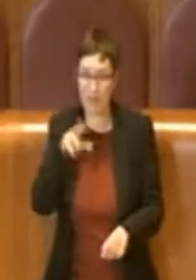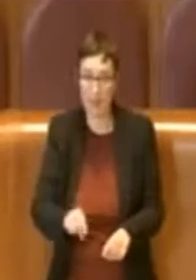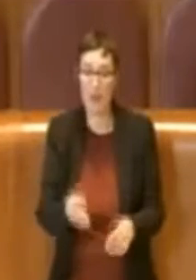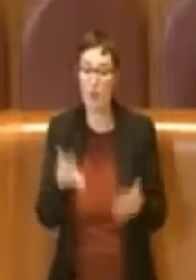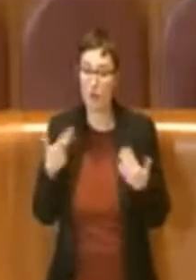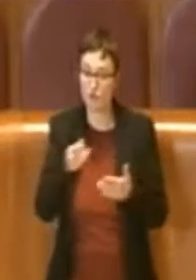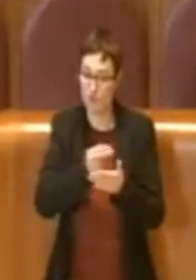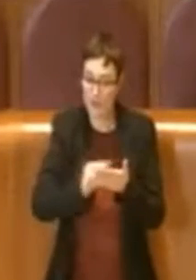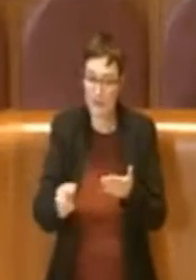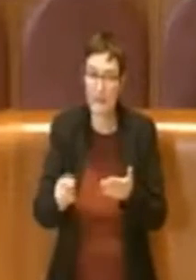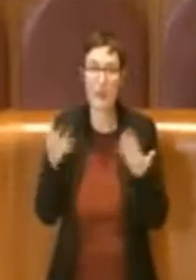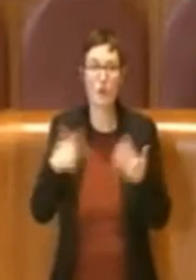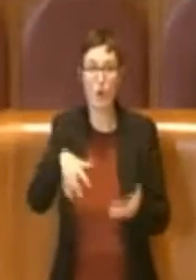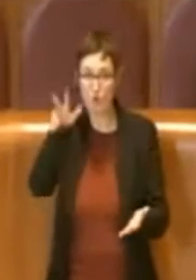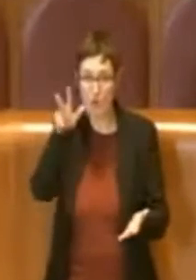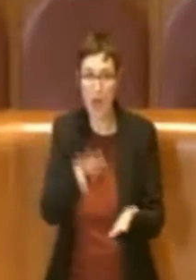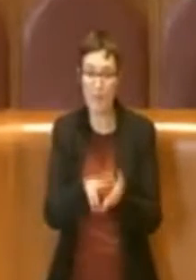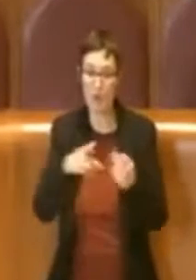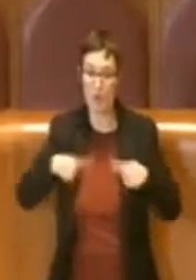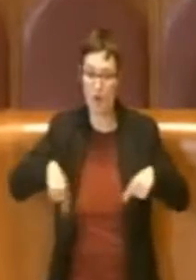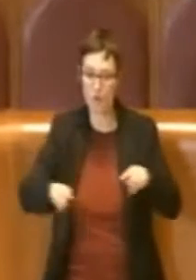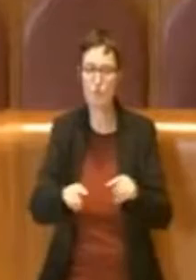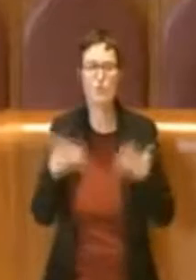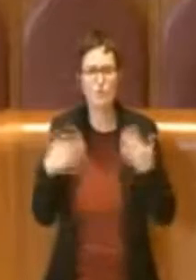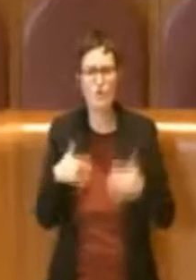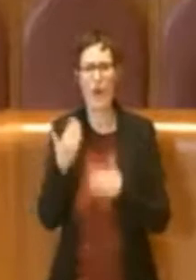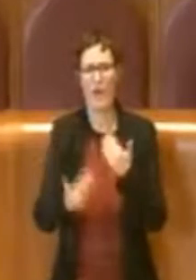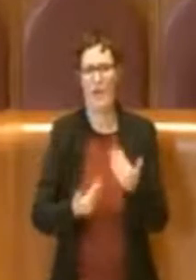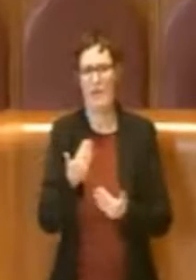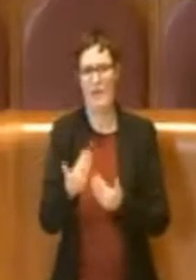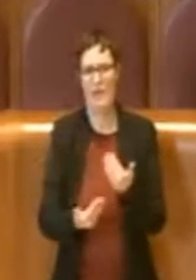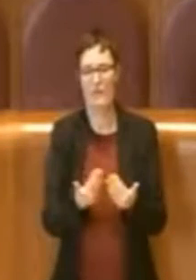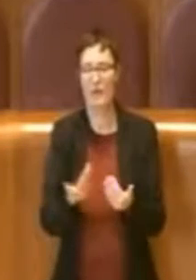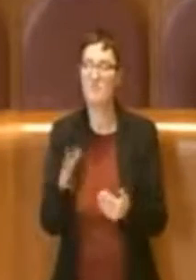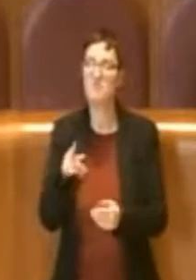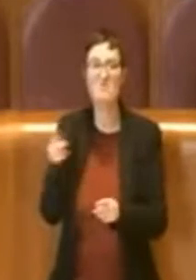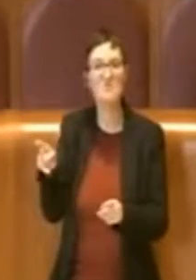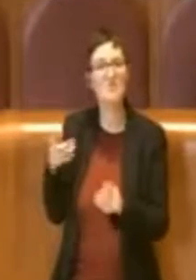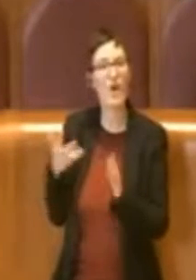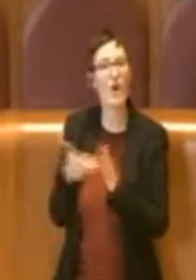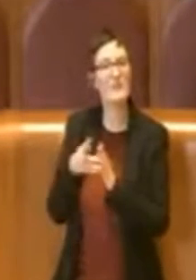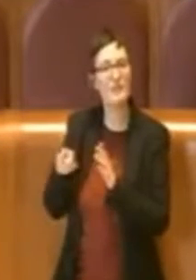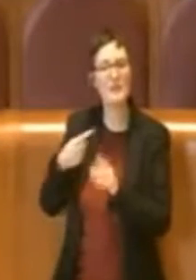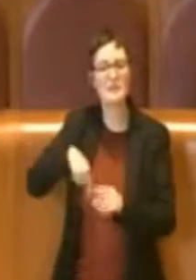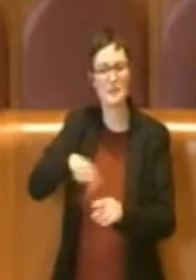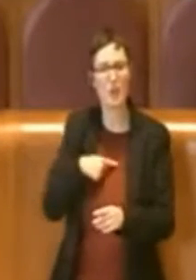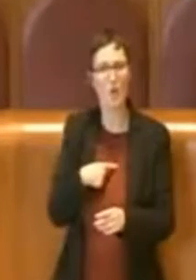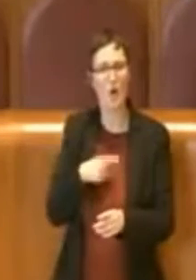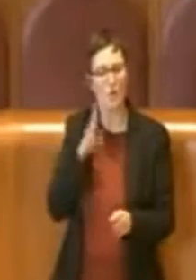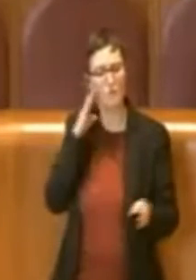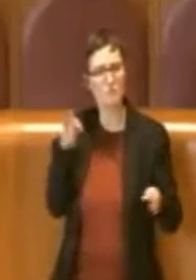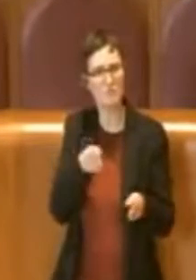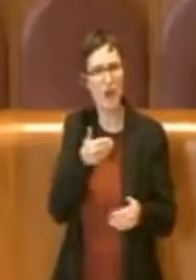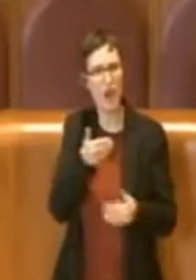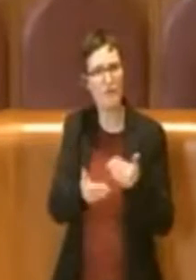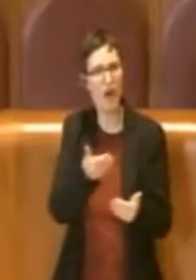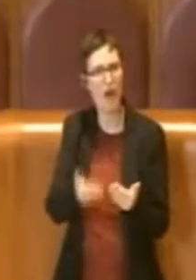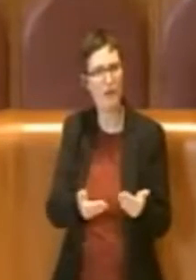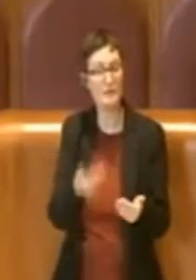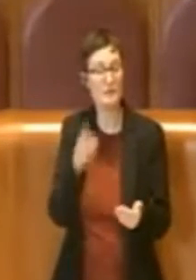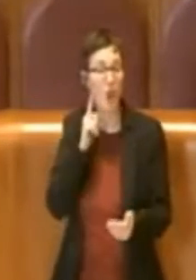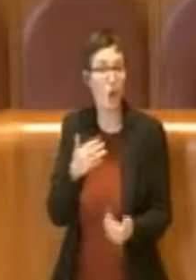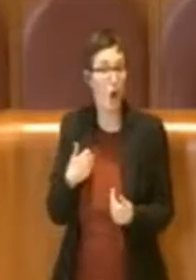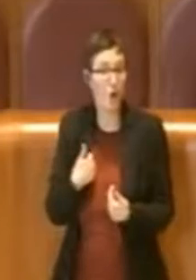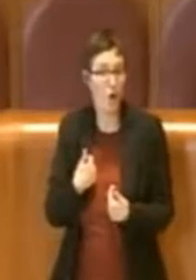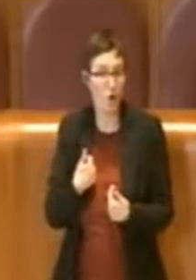approvato in giunta lo stiamo portando avanti forse dà fastidio che lo stiamo portando avanti non lo so non è compito mio